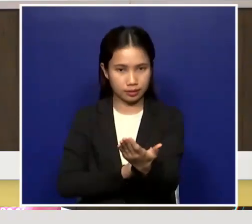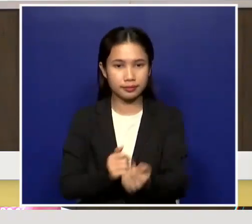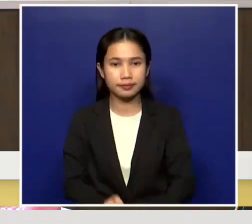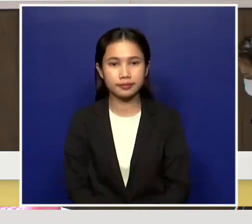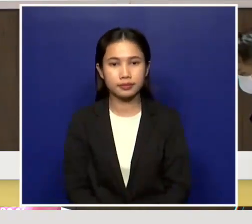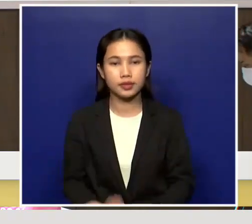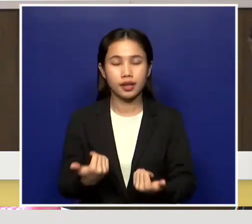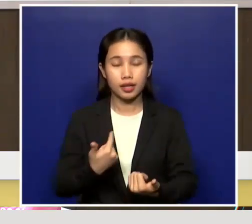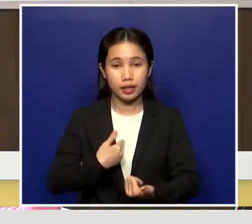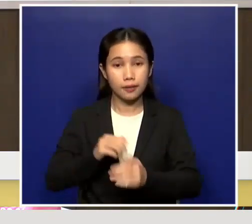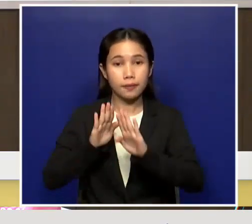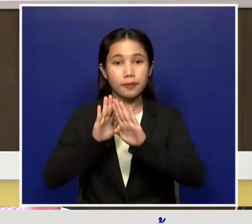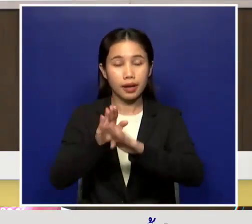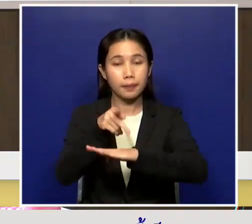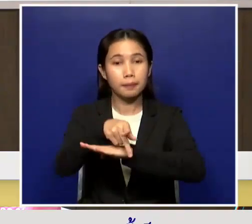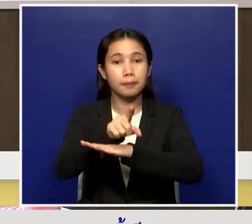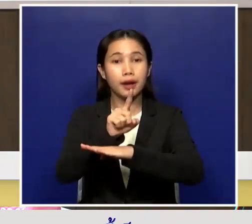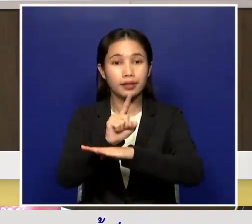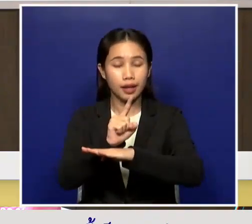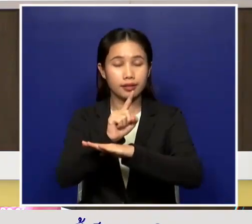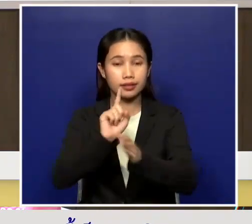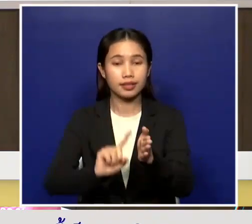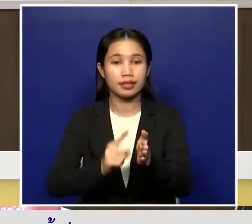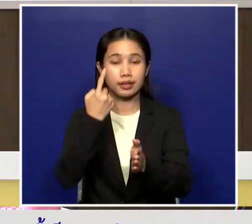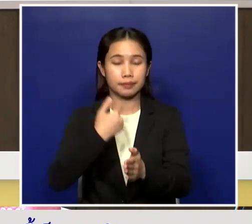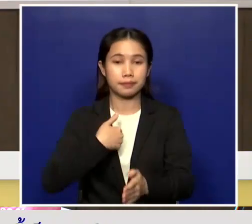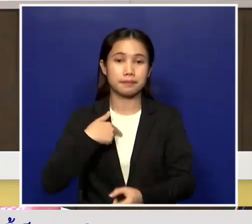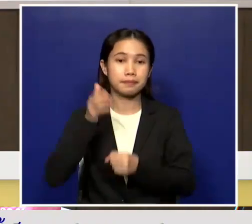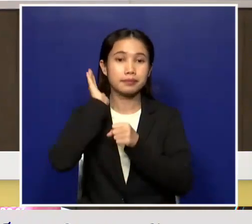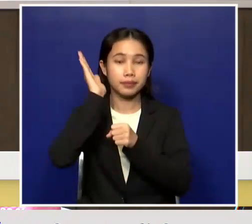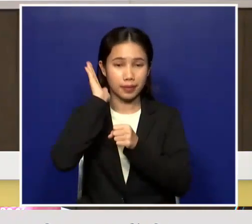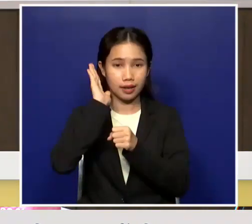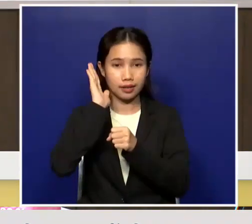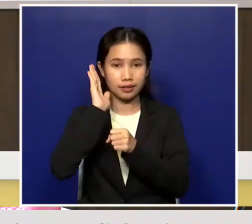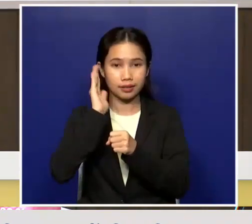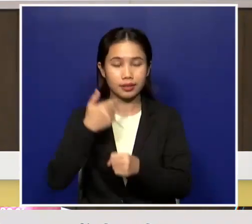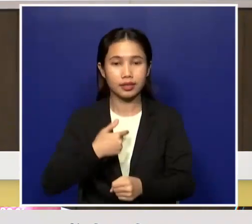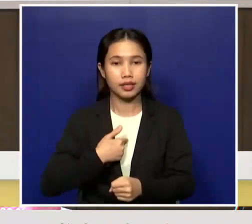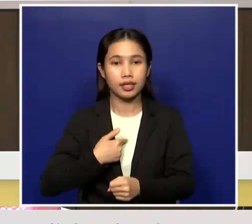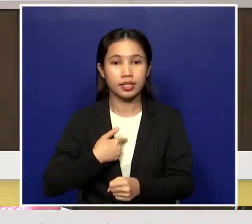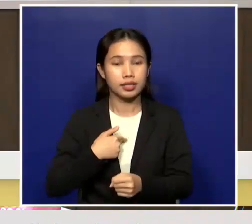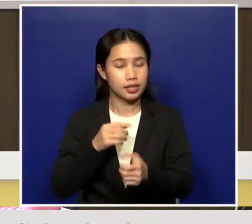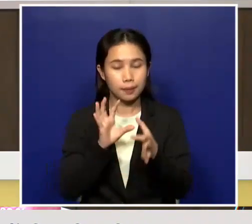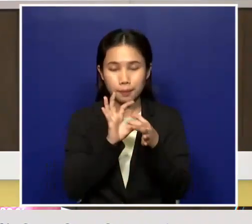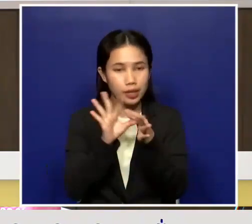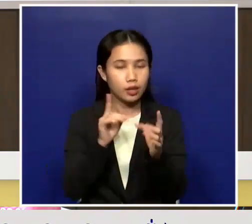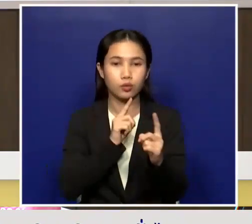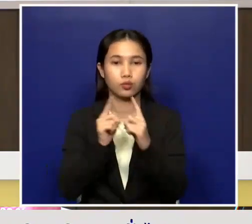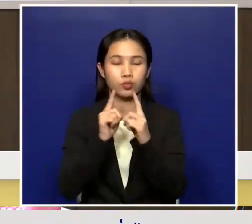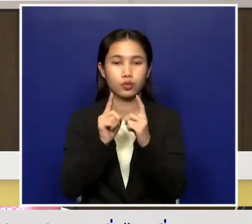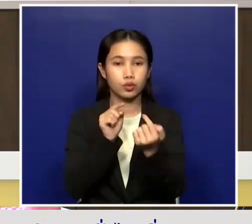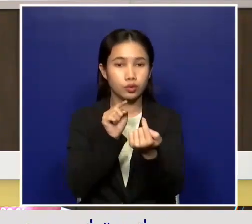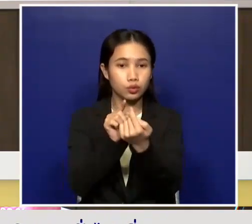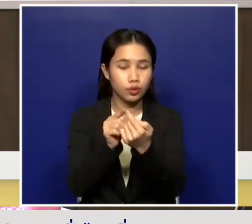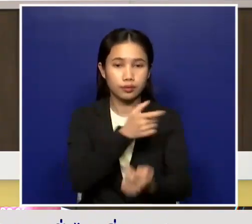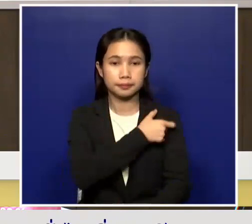เรียนผ่านท่านประธานไปตั้งแต่ตอนที่ขึ้นอภิปรายครั้งแรกจะไม่แตะต้องหรือก้าวล่วงสถาบันก็จะพู